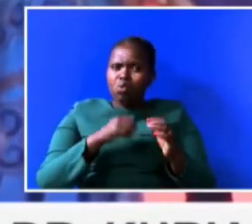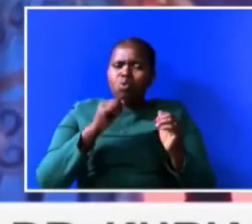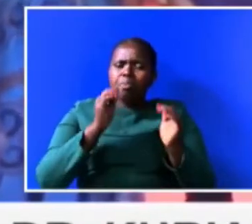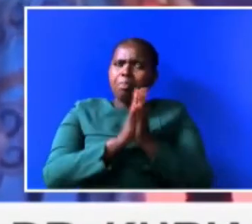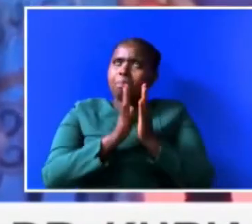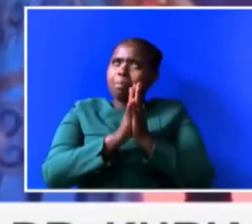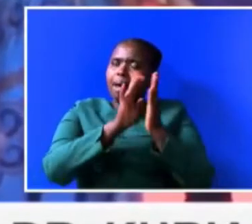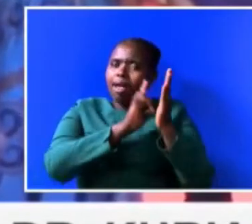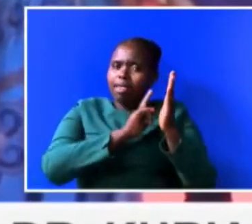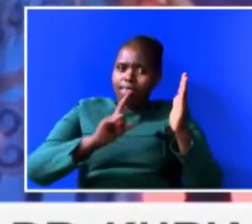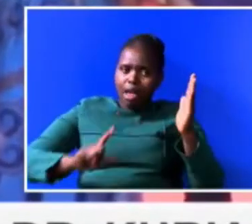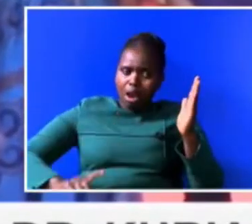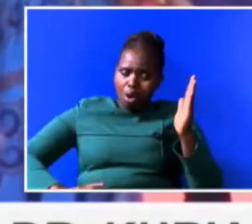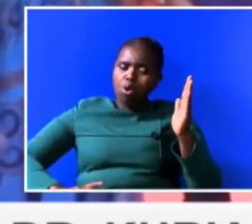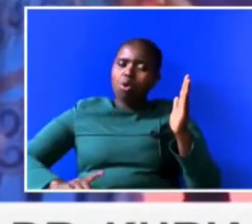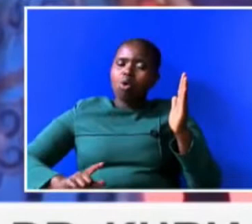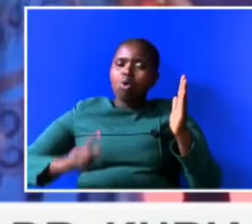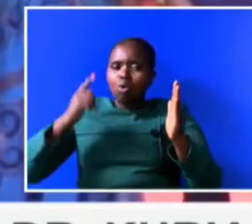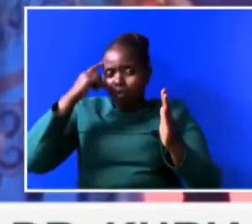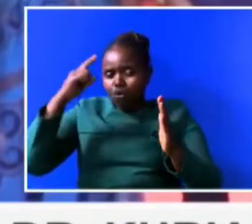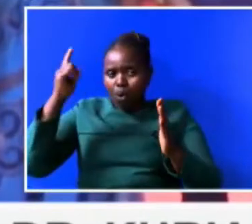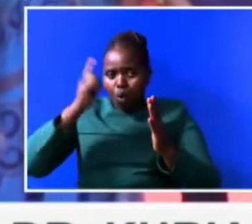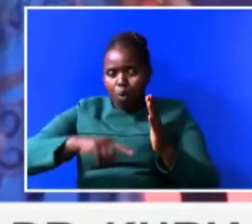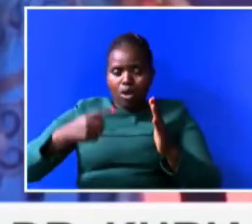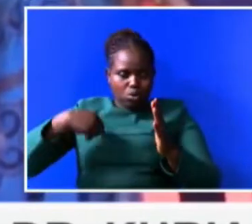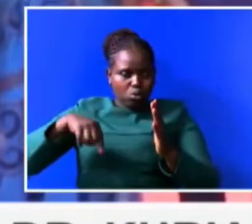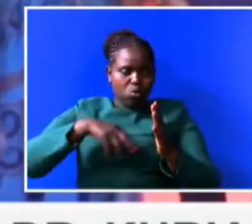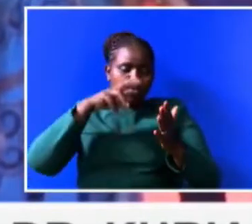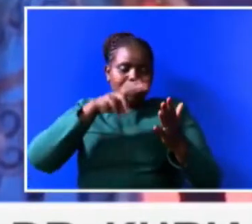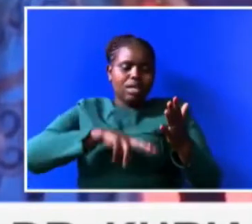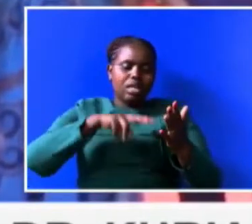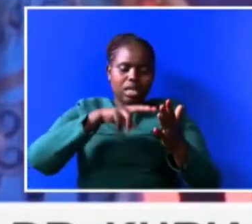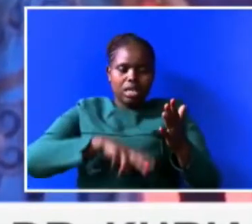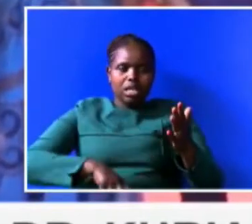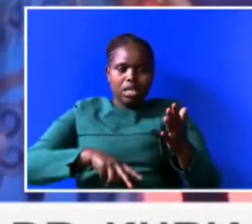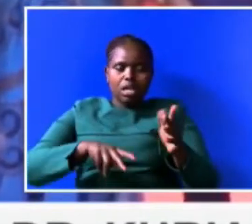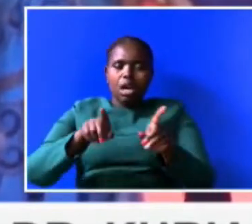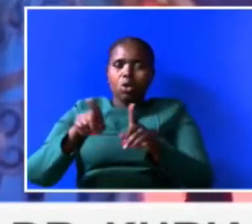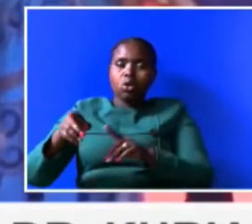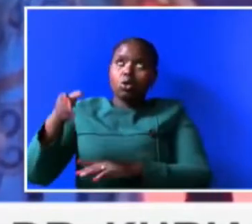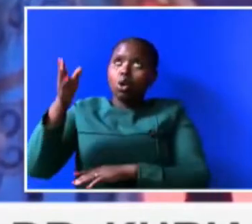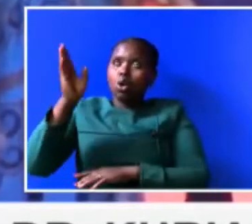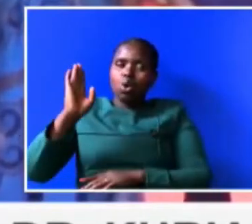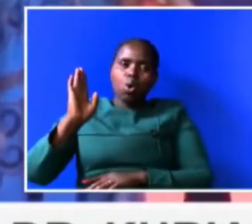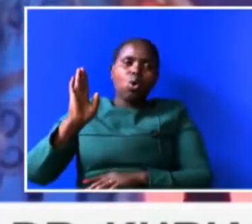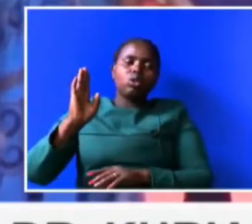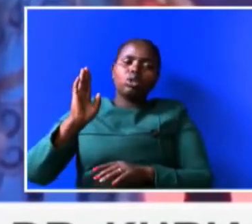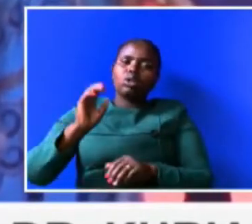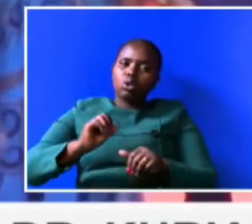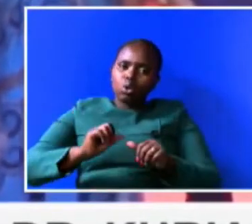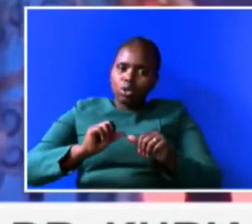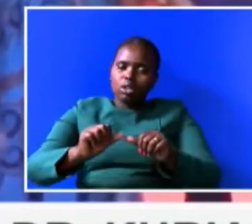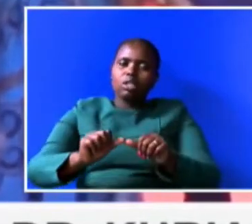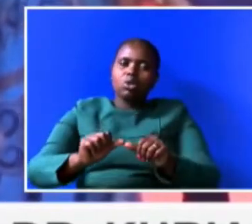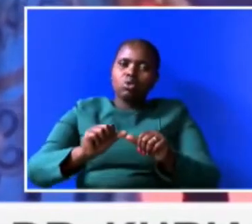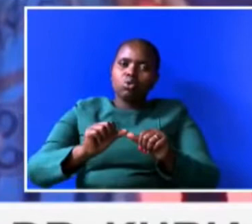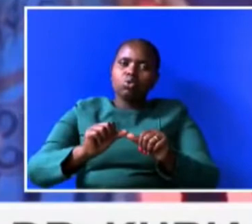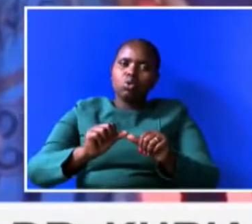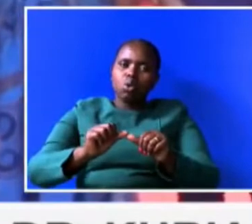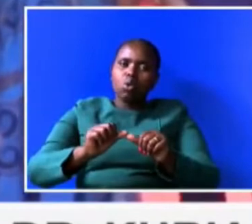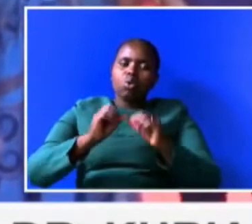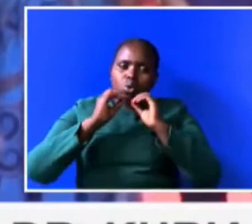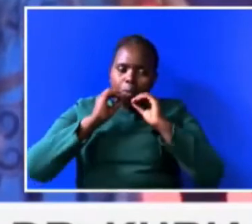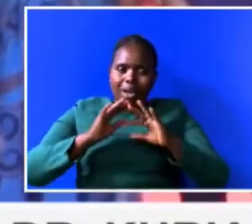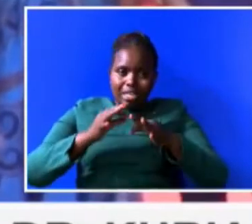Mungu kwa yale ambayo tutaweza kusoma. Na Mungu endelee kubariki familia ya Dr.